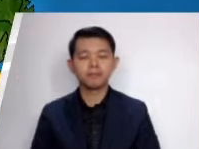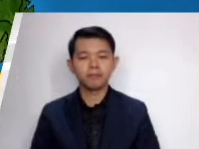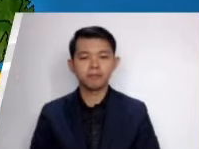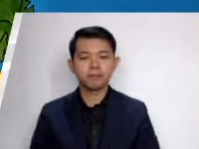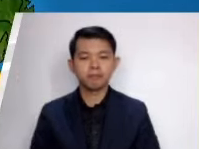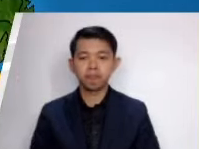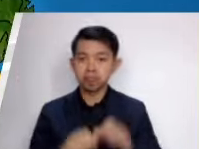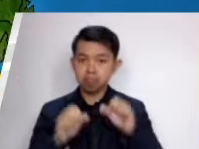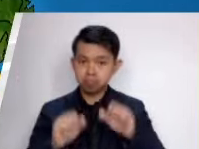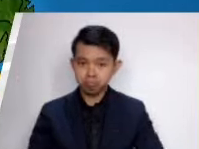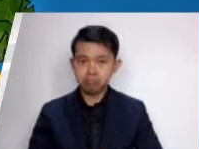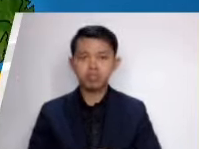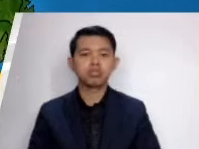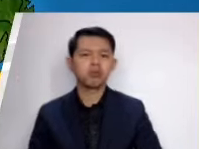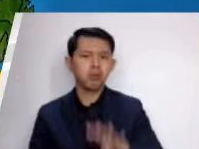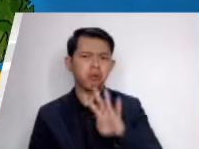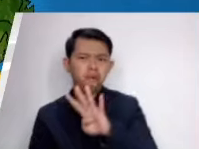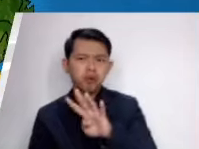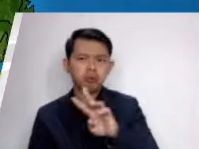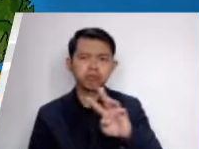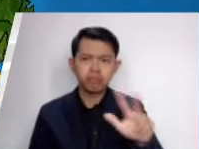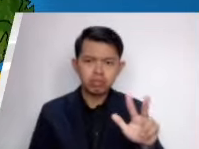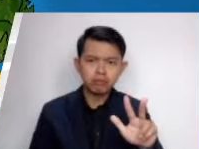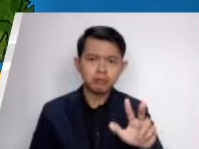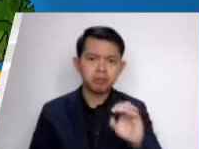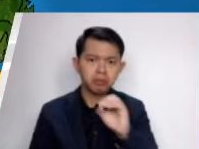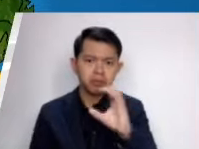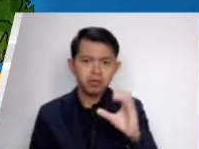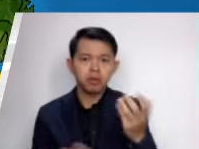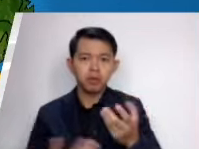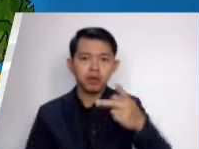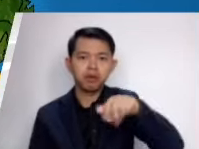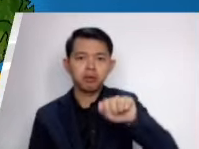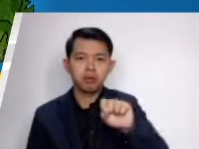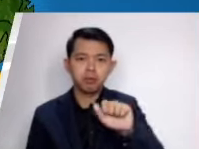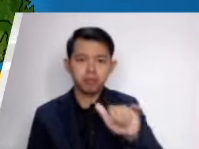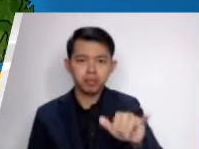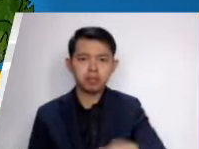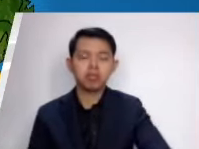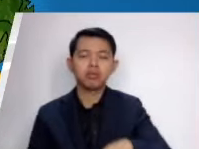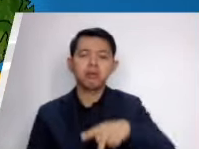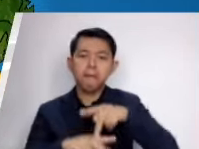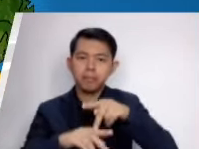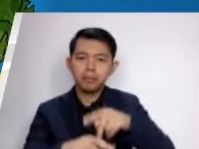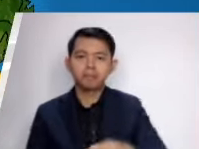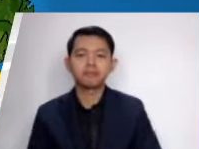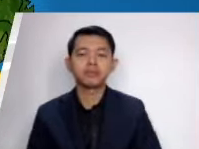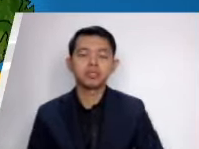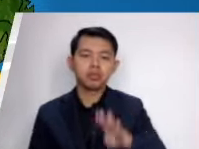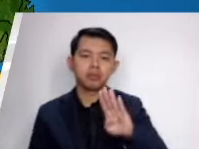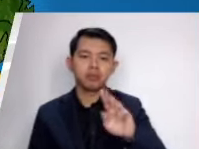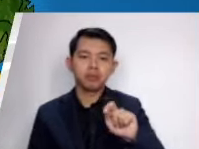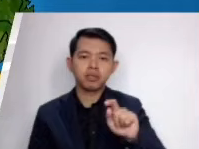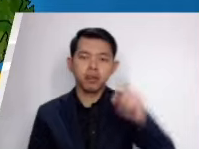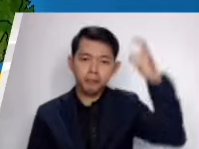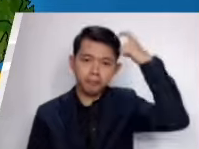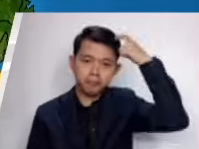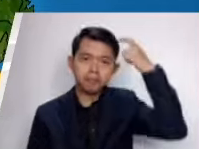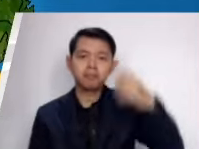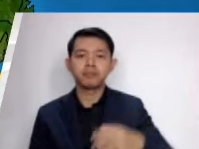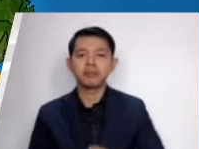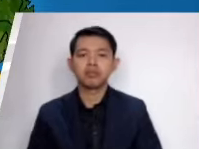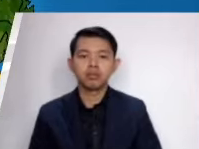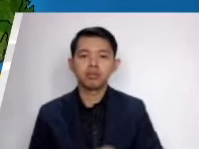sa 43 degrees Celsius sa Pasay City, Dagupan, Pangasinan, Itbayat, Batanes, Etiaga, Isabela, Cuyo,